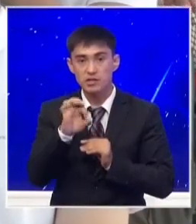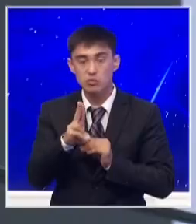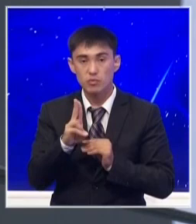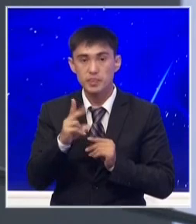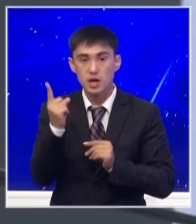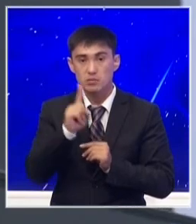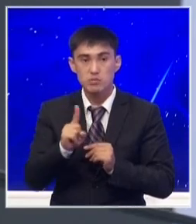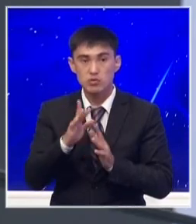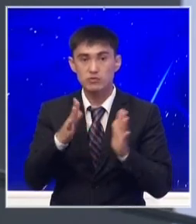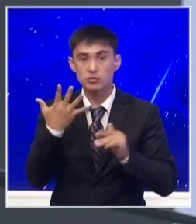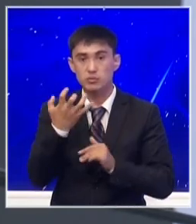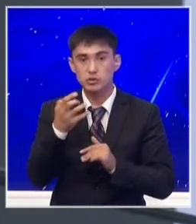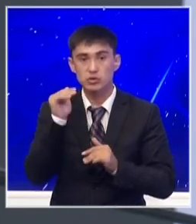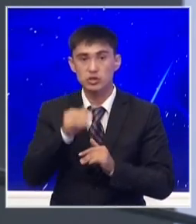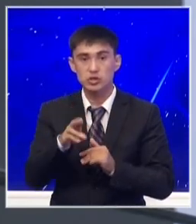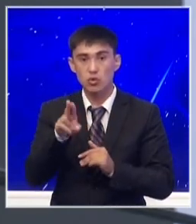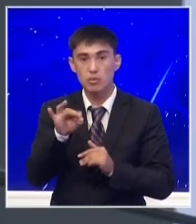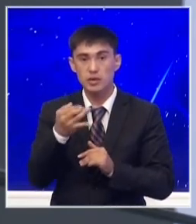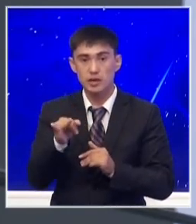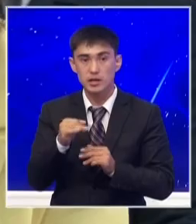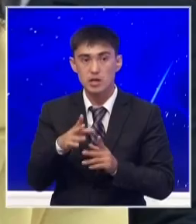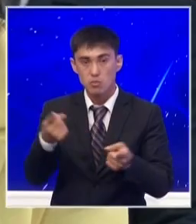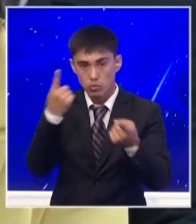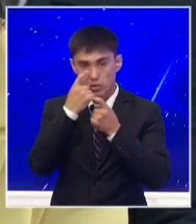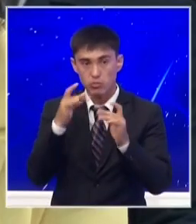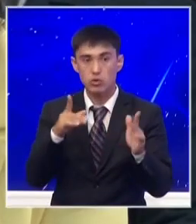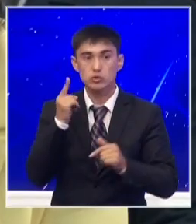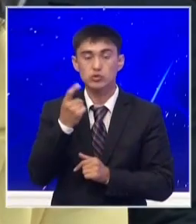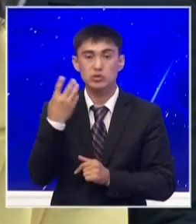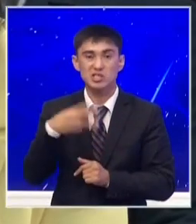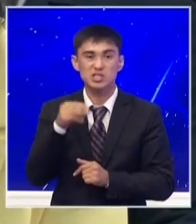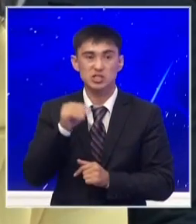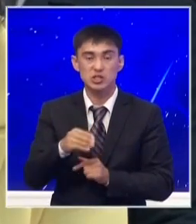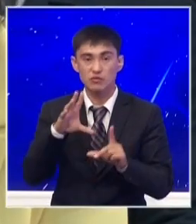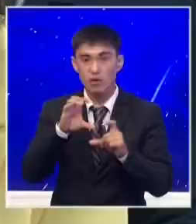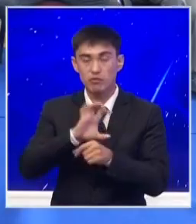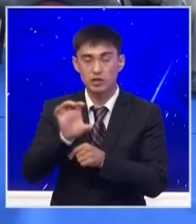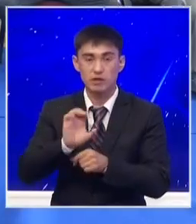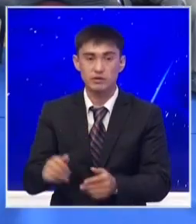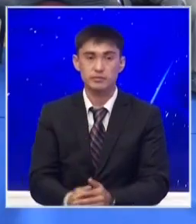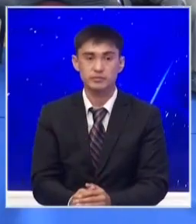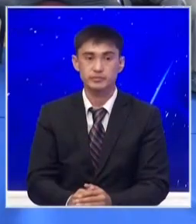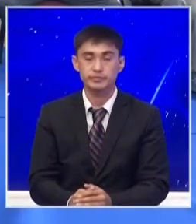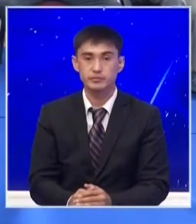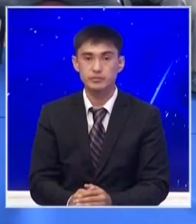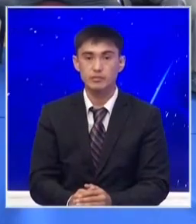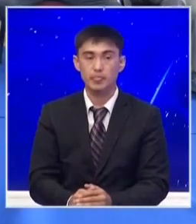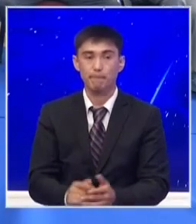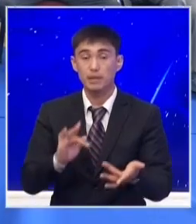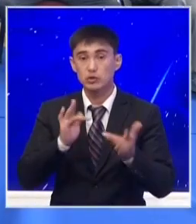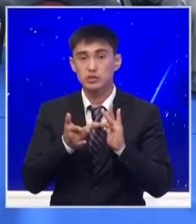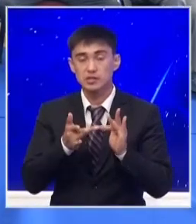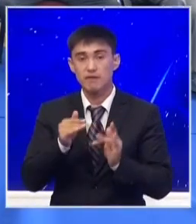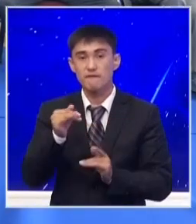пользователи оставляют свыше 500 тысяч комментариев и публикуют более 130 тысяч фотографий. В социальных сетях, как